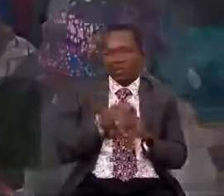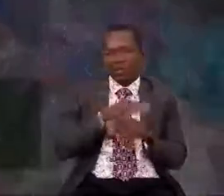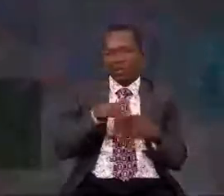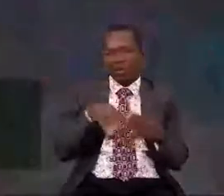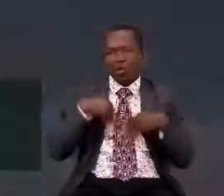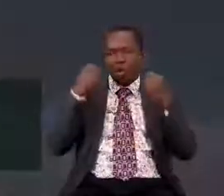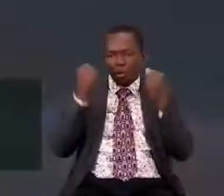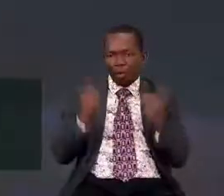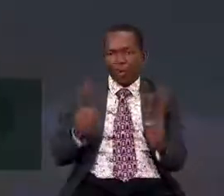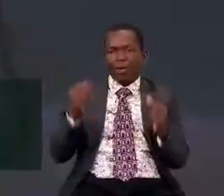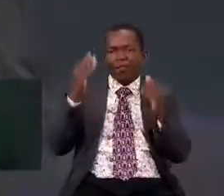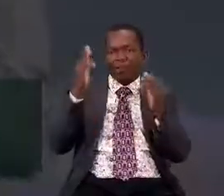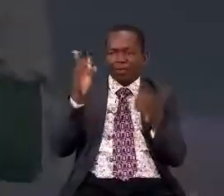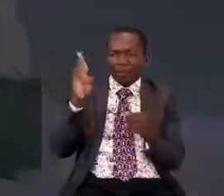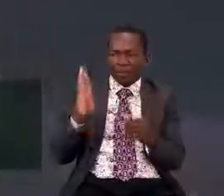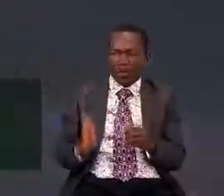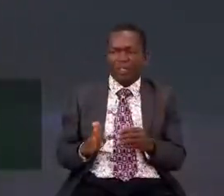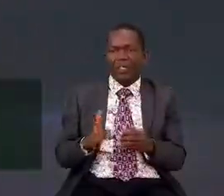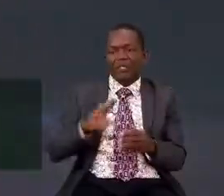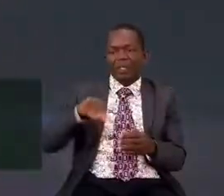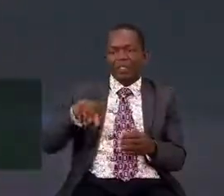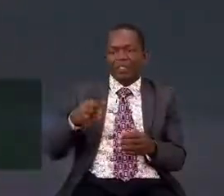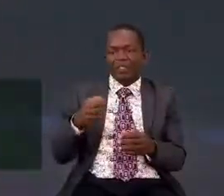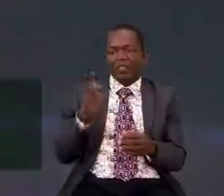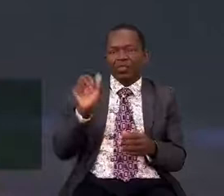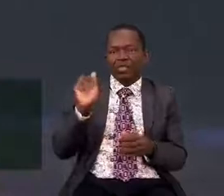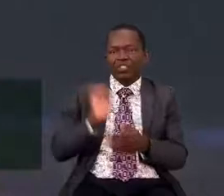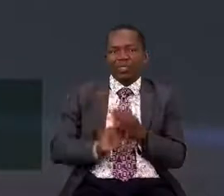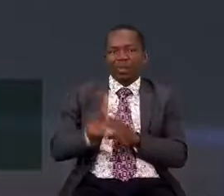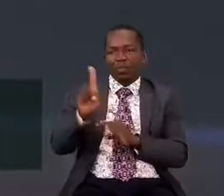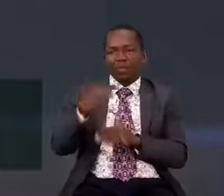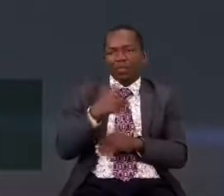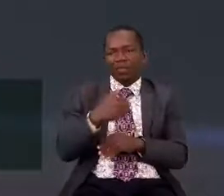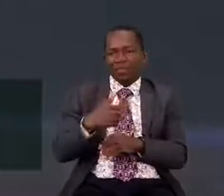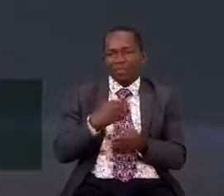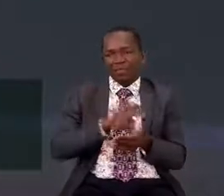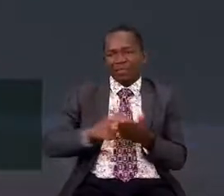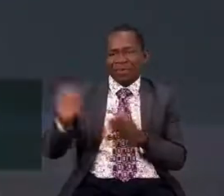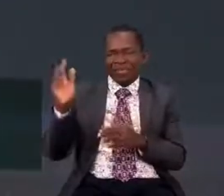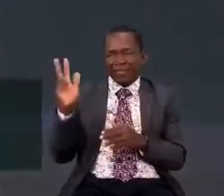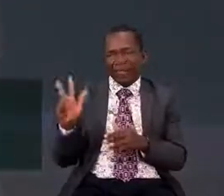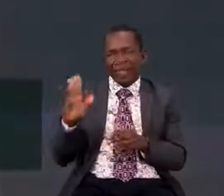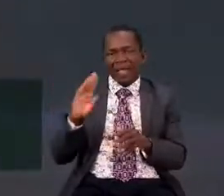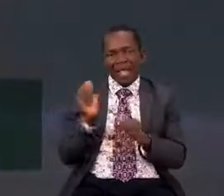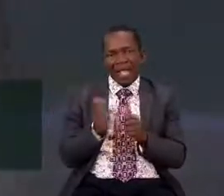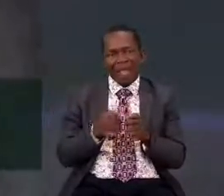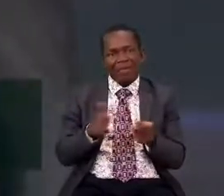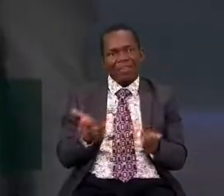lieu que foulera la plante de votre pied, je vous le donne en